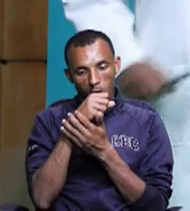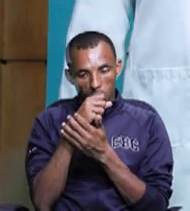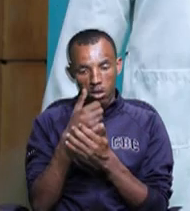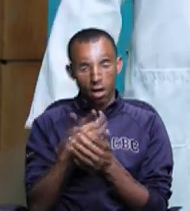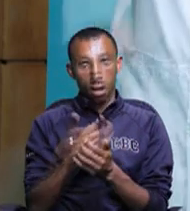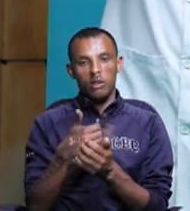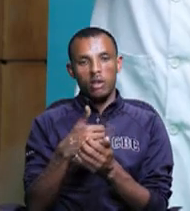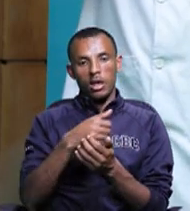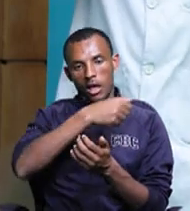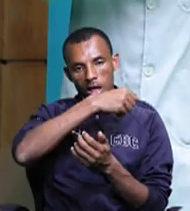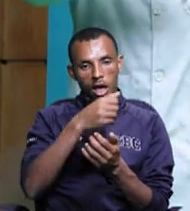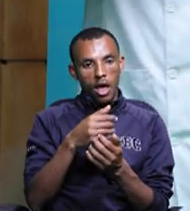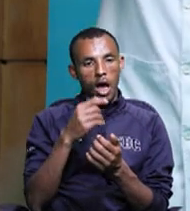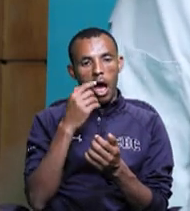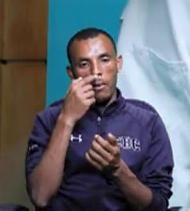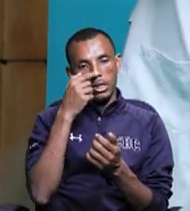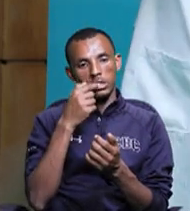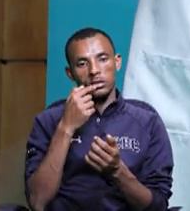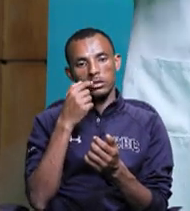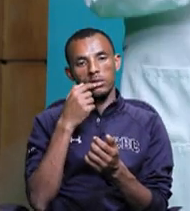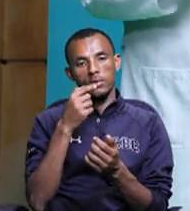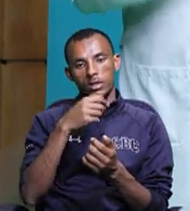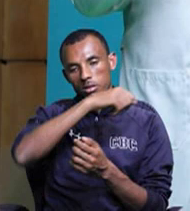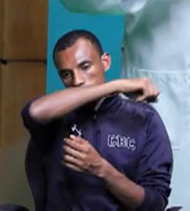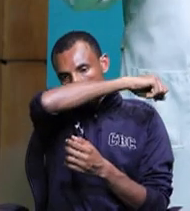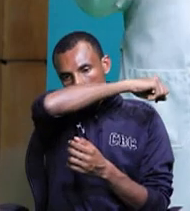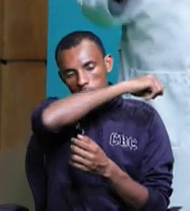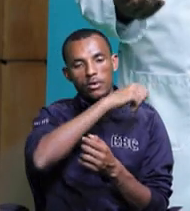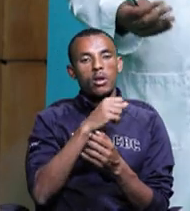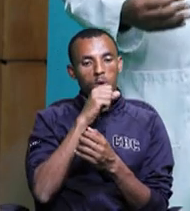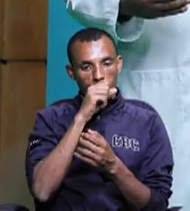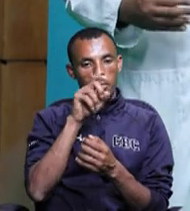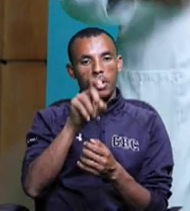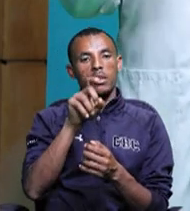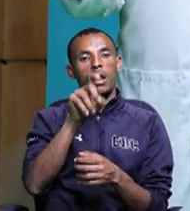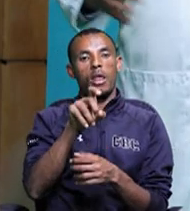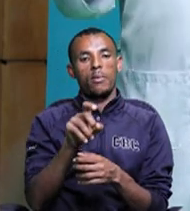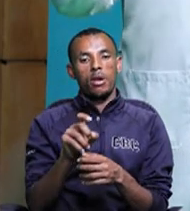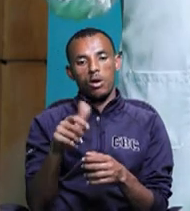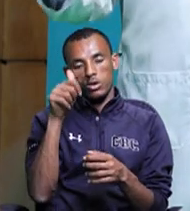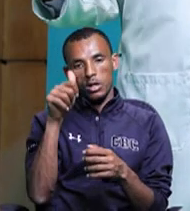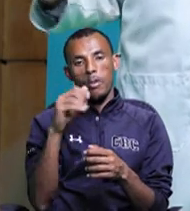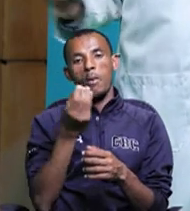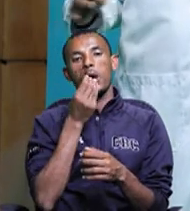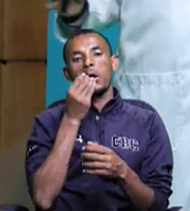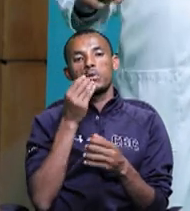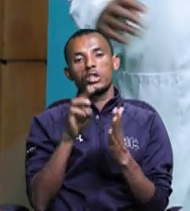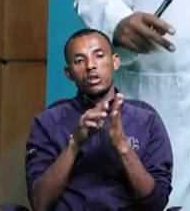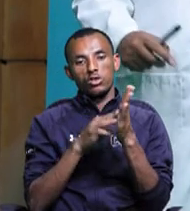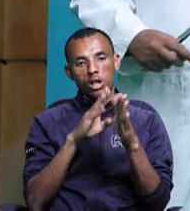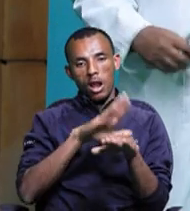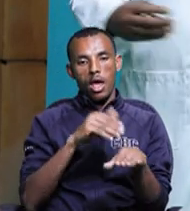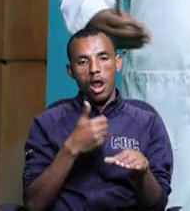ሲያስነጥሰን አፋችንን በክንዳችን በመሸፈን ማስነጠስ እንዳለብን ሌሎችንም በአመጋገብ ስርዓቶች ላይ